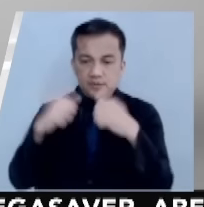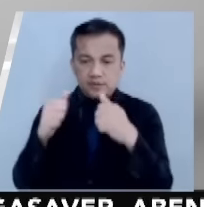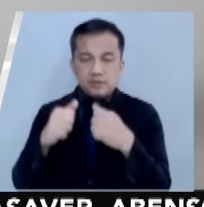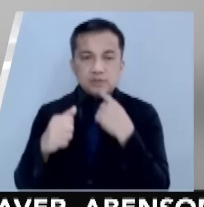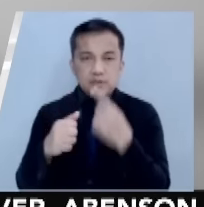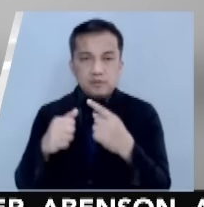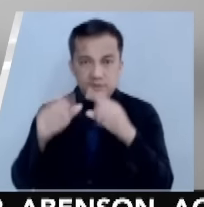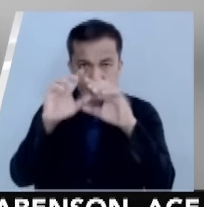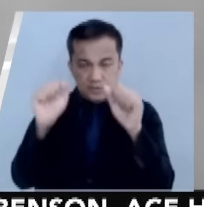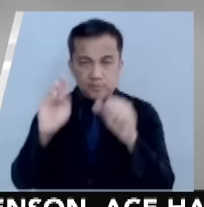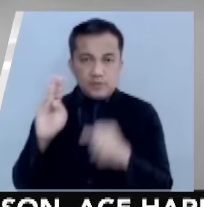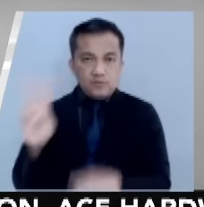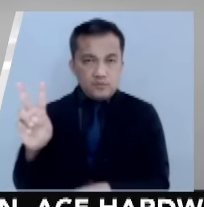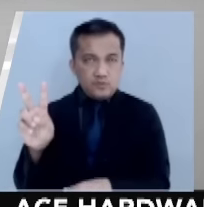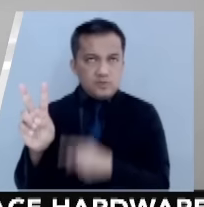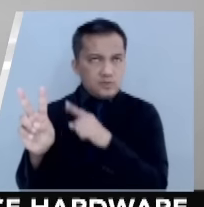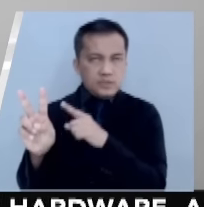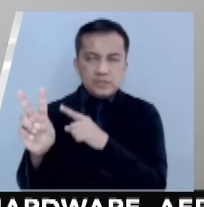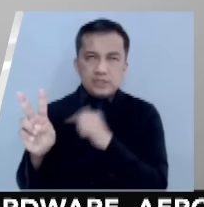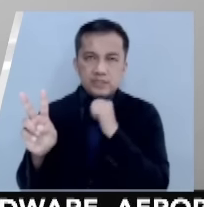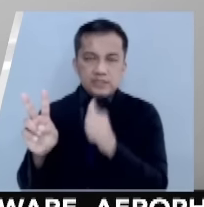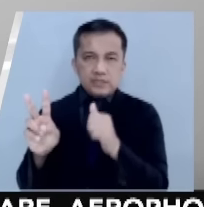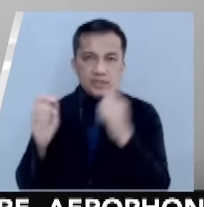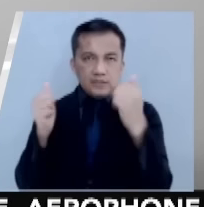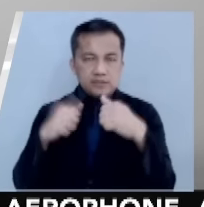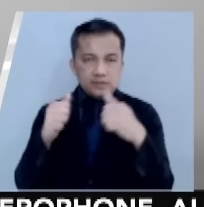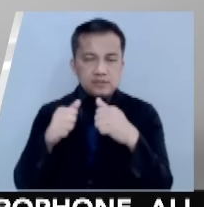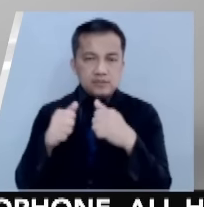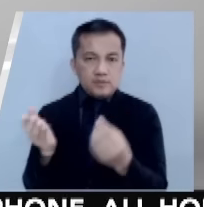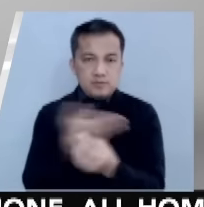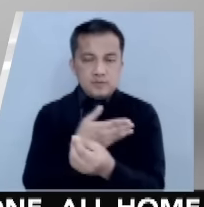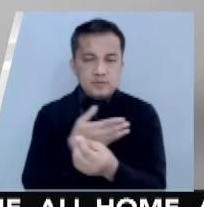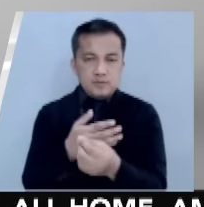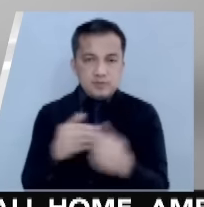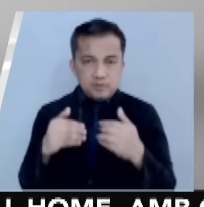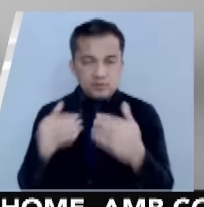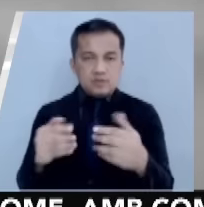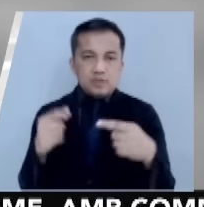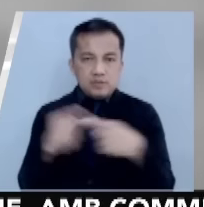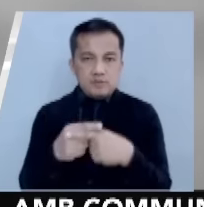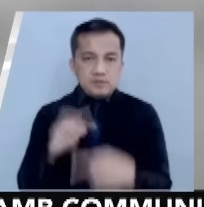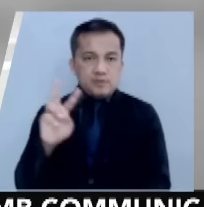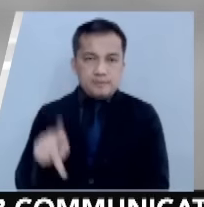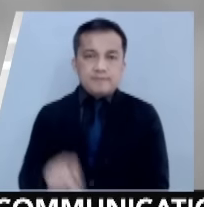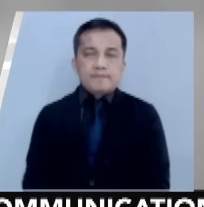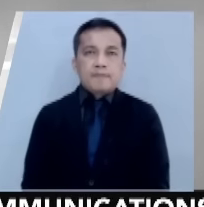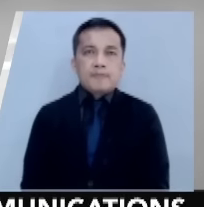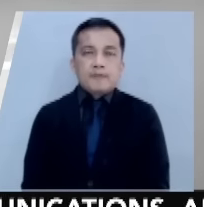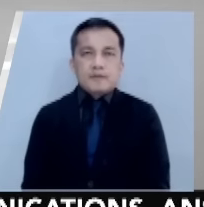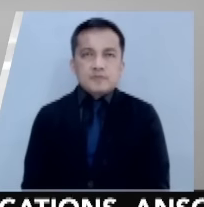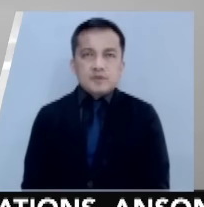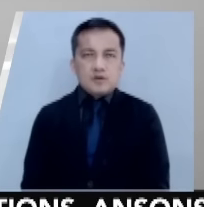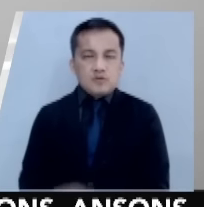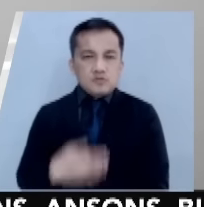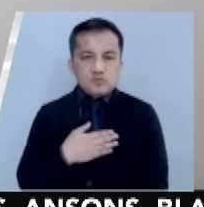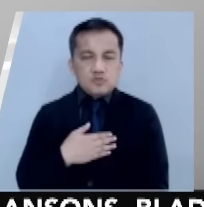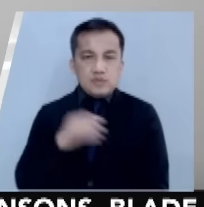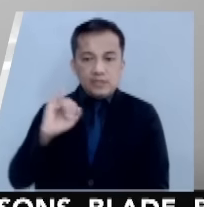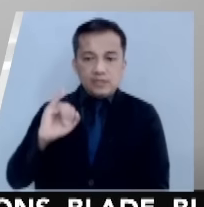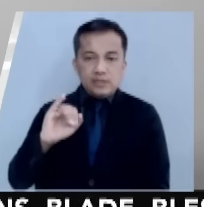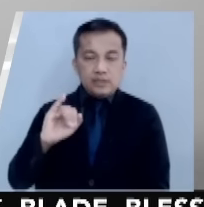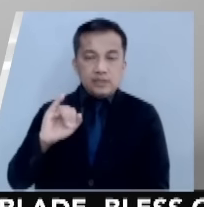Bongbong Marcos na hindi siya sang-ayon sa impeachment na isinusulong laban sa Vice Presidente. Ang hangad daw ng INC ay para